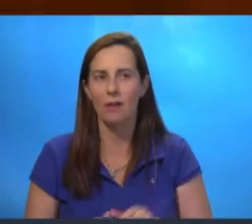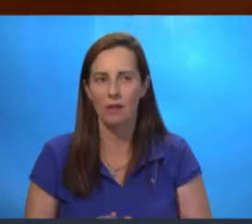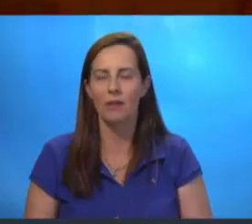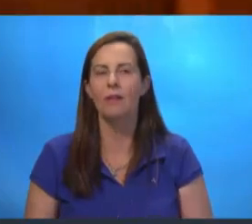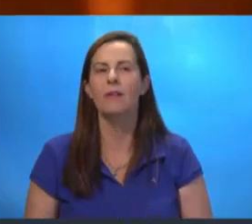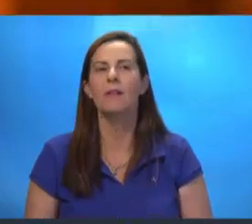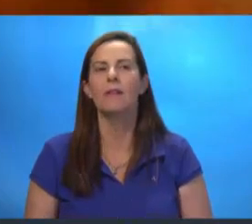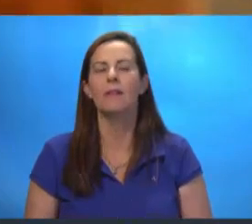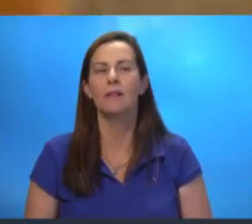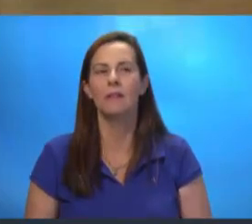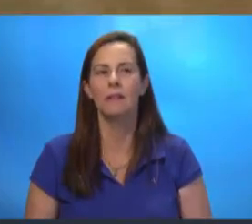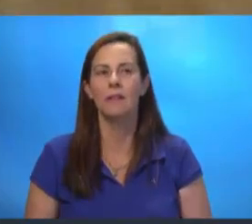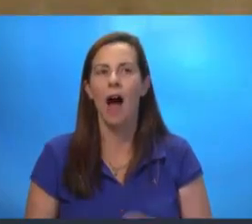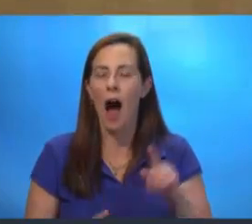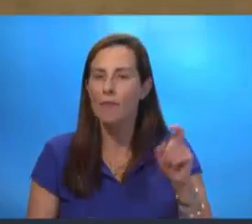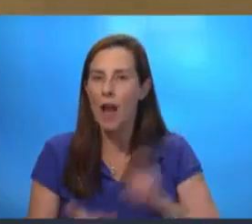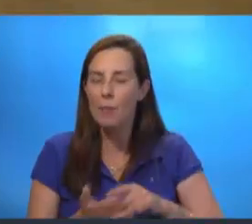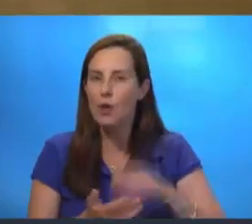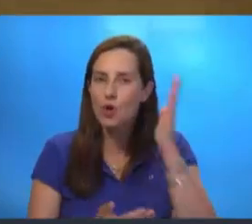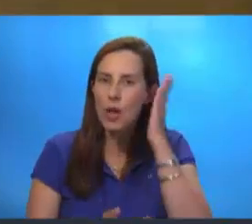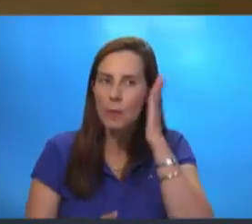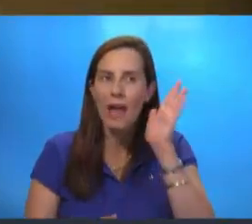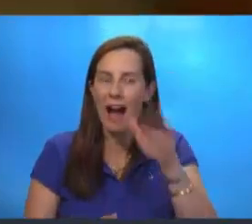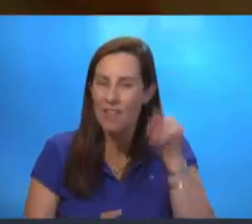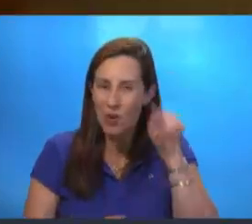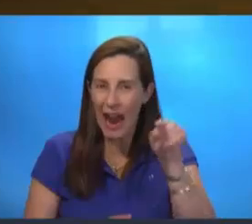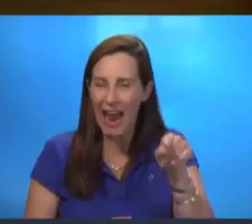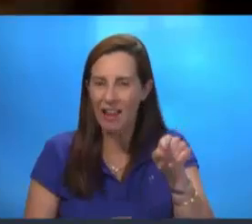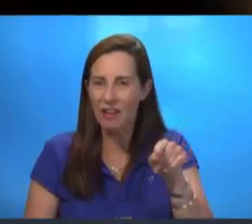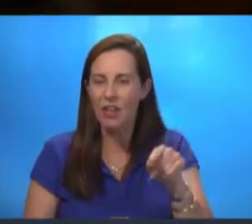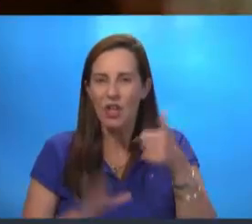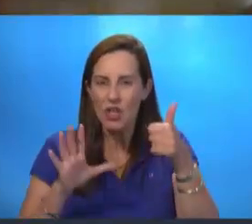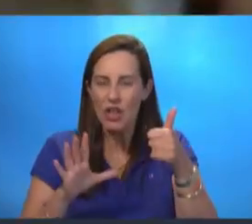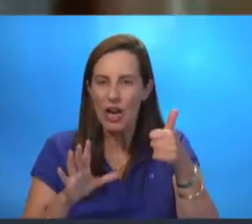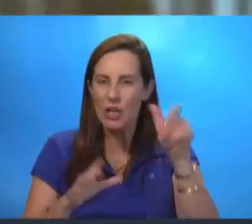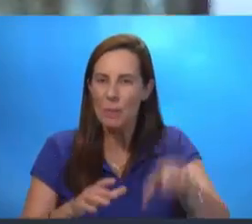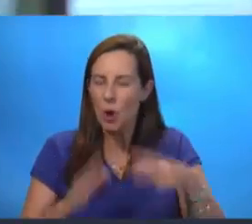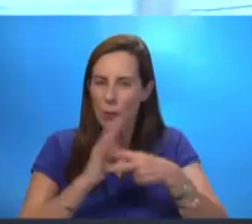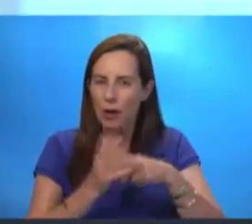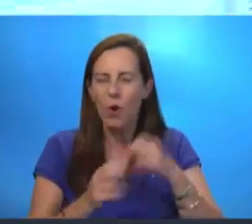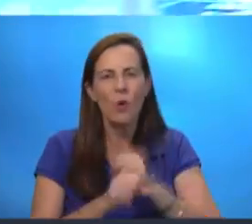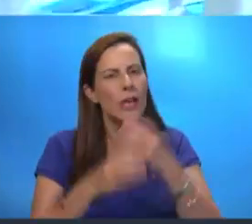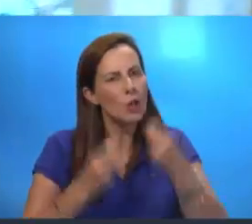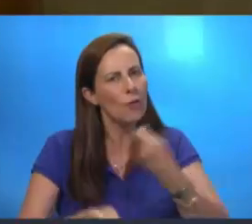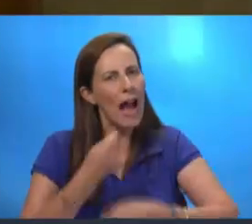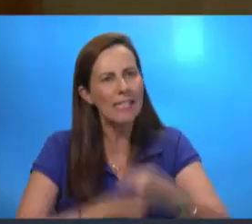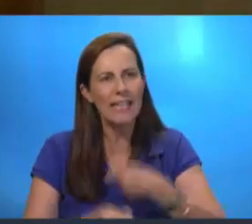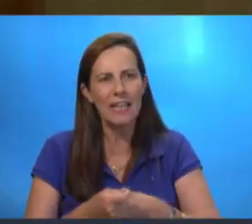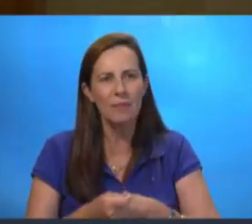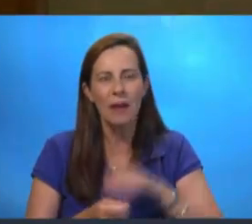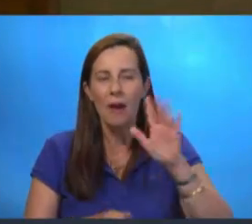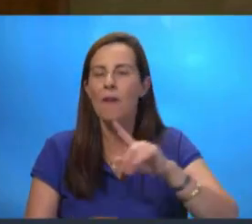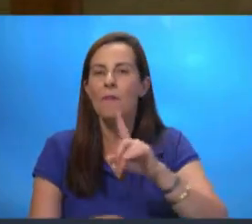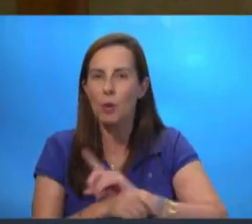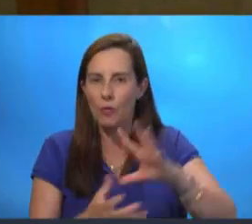$10. אבל הביקוש למיטות, אפילו בסגנון הזה, שש מיטות בחדר, עושה רק טוב לעסקים. On the